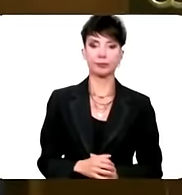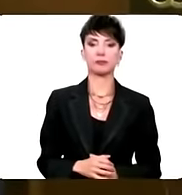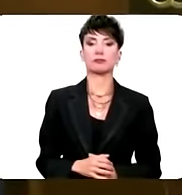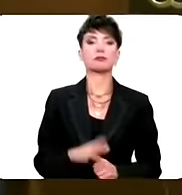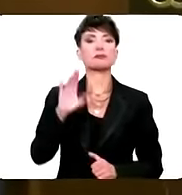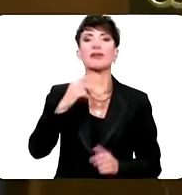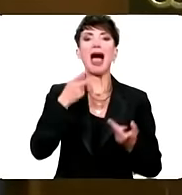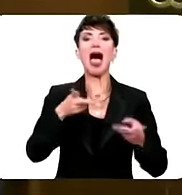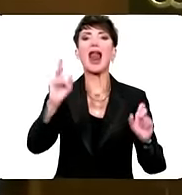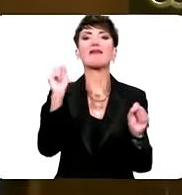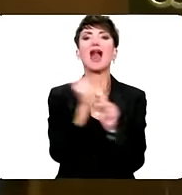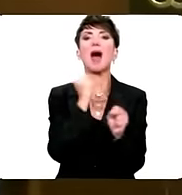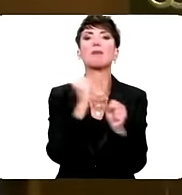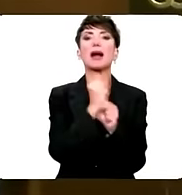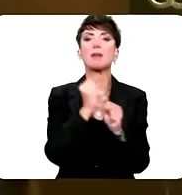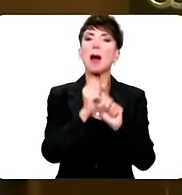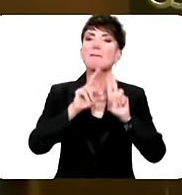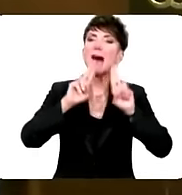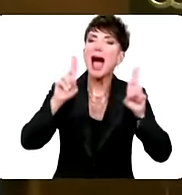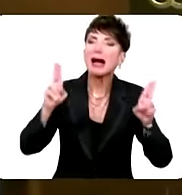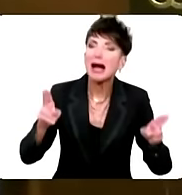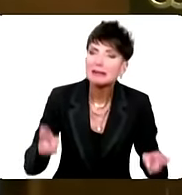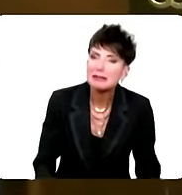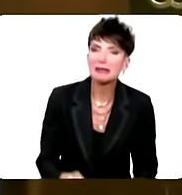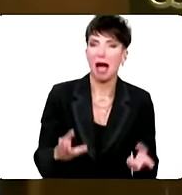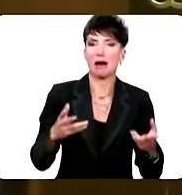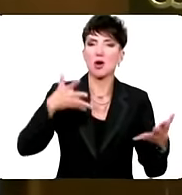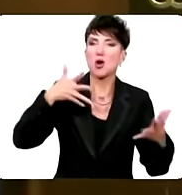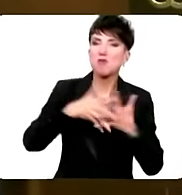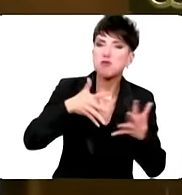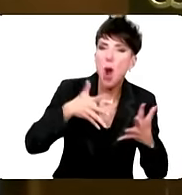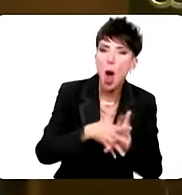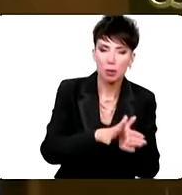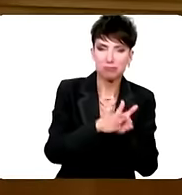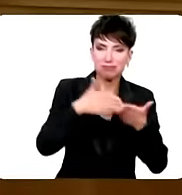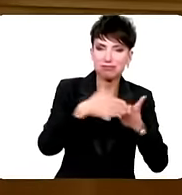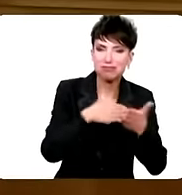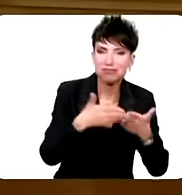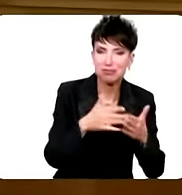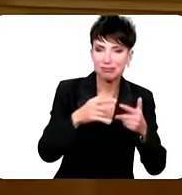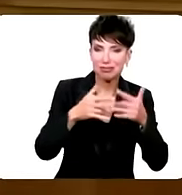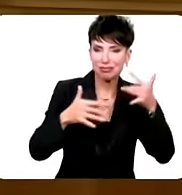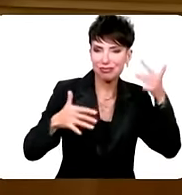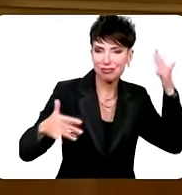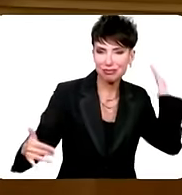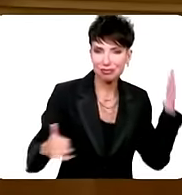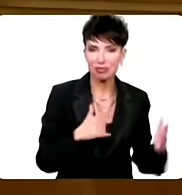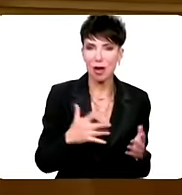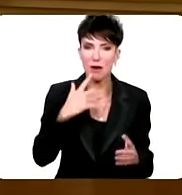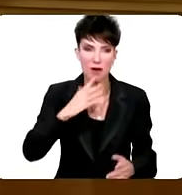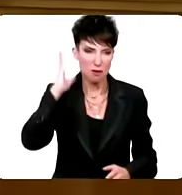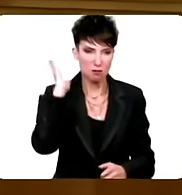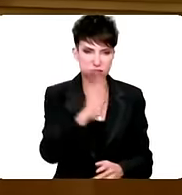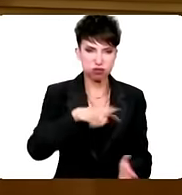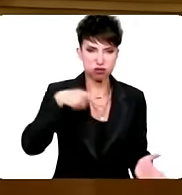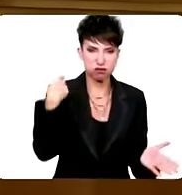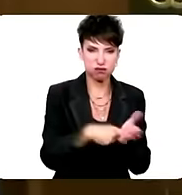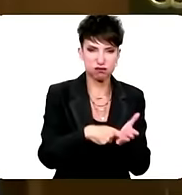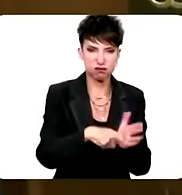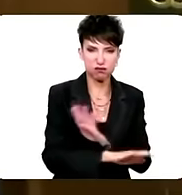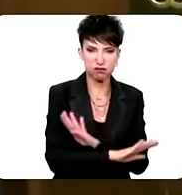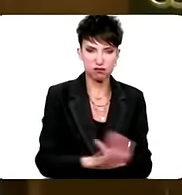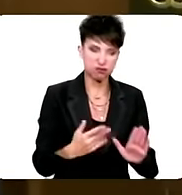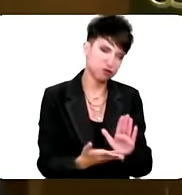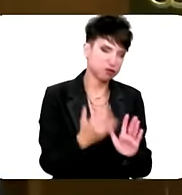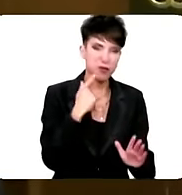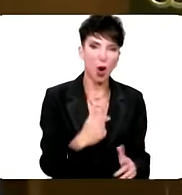που προκάλεσε πάρα πολλές αντιδράσεις τότε, το τεκμαρτό εισόδημα. Τα πρώτα στοιχεία, με βάση δημοσκοπήσεις που βλέπω εγώ, δείχνει